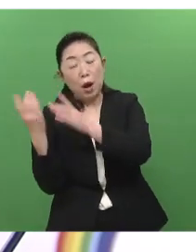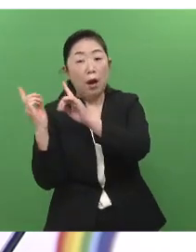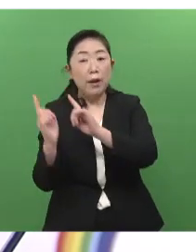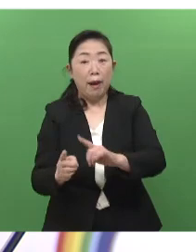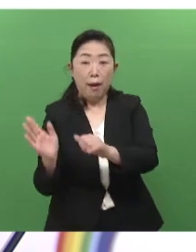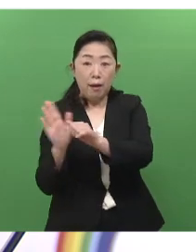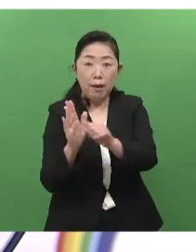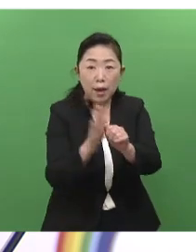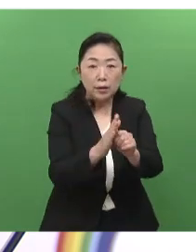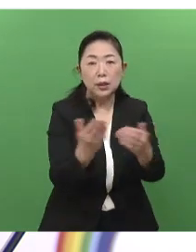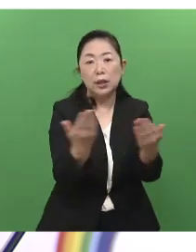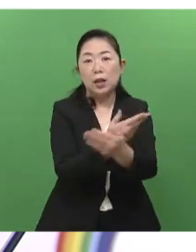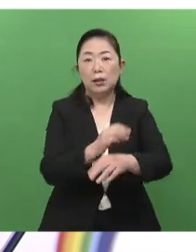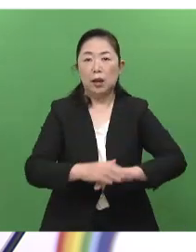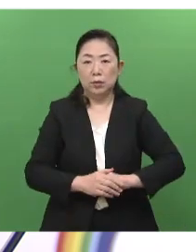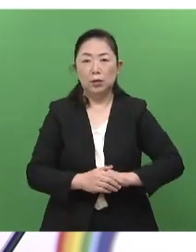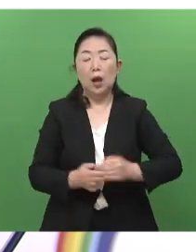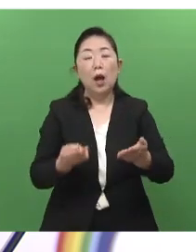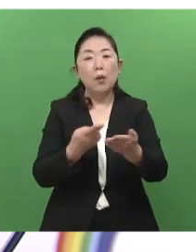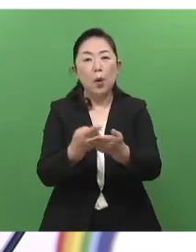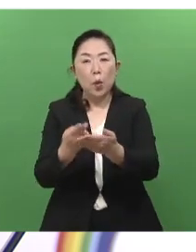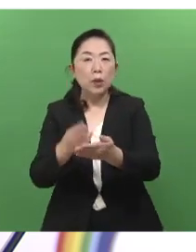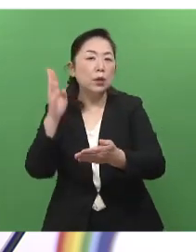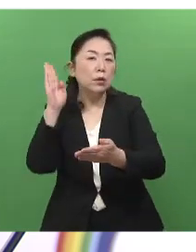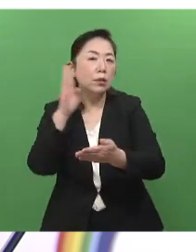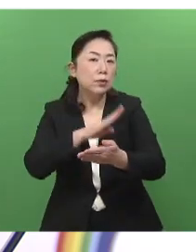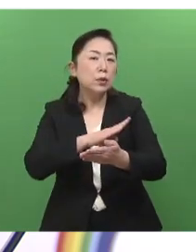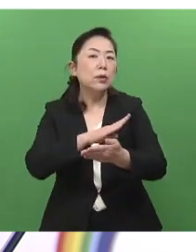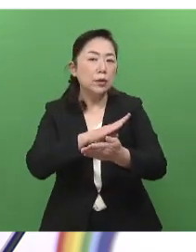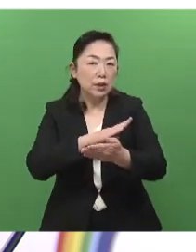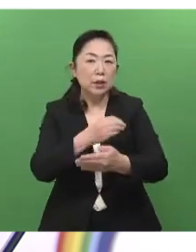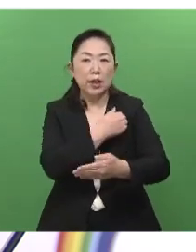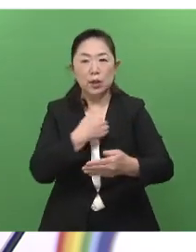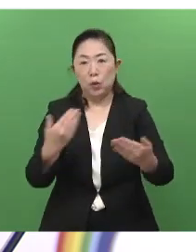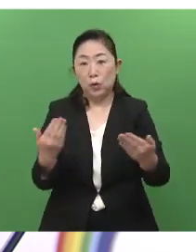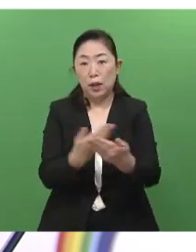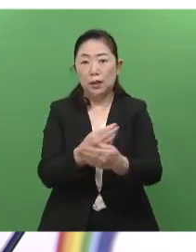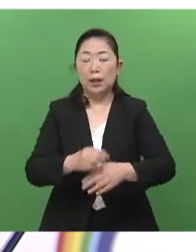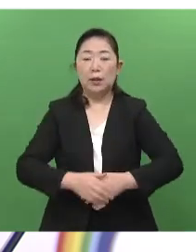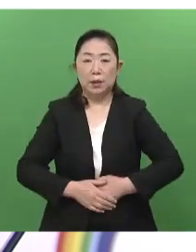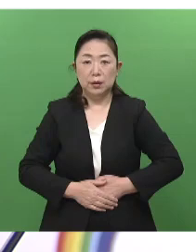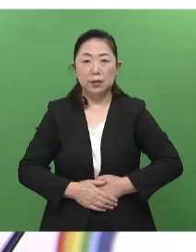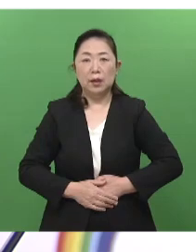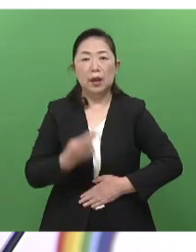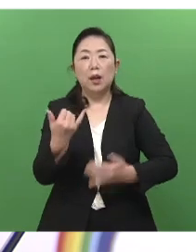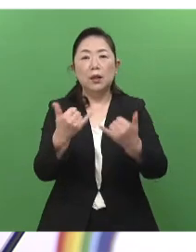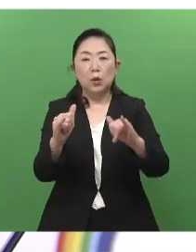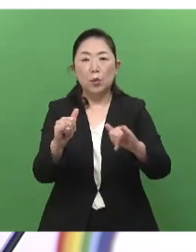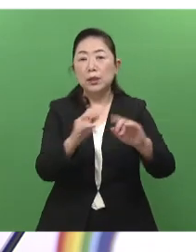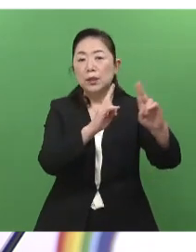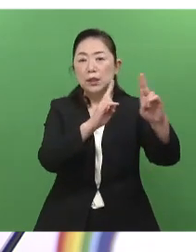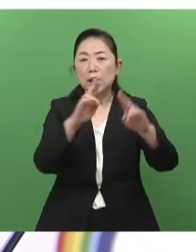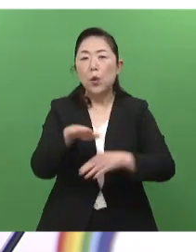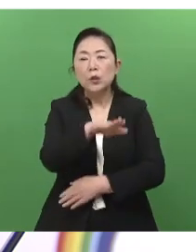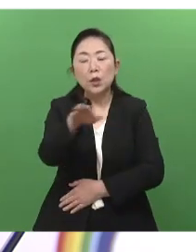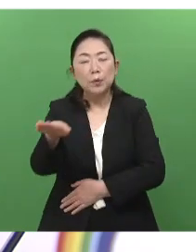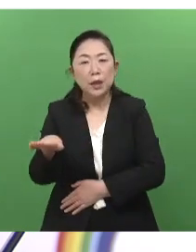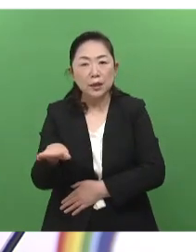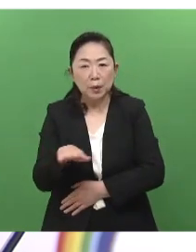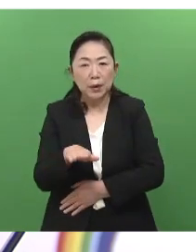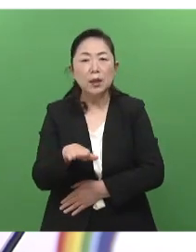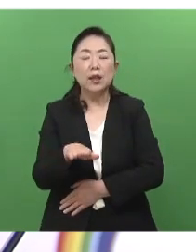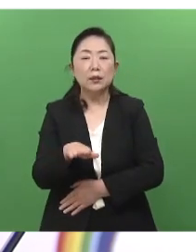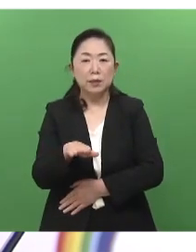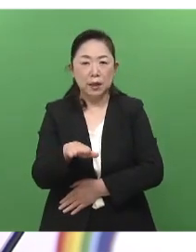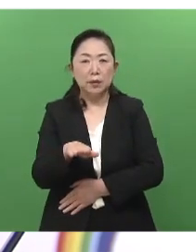選定の効率化を図ってまいります。 都民事業者の皆様方にはどう